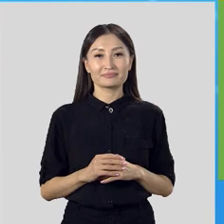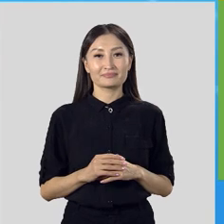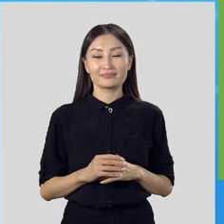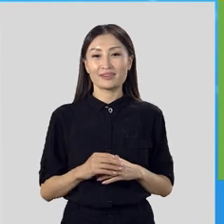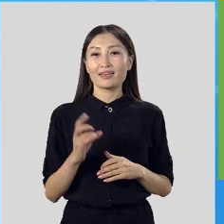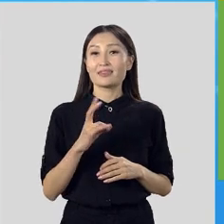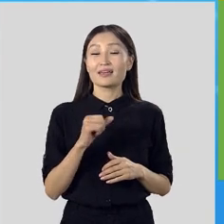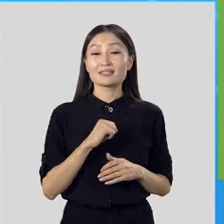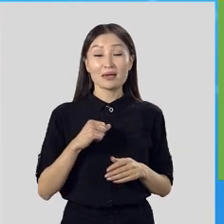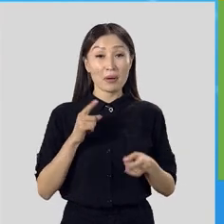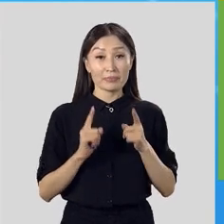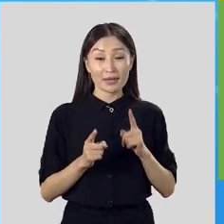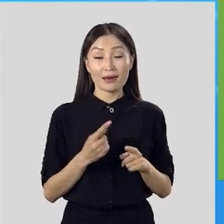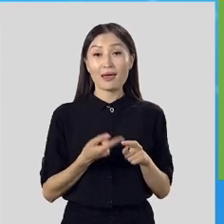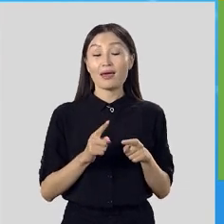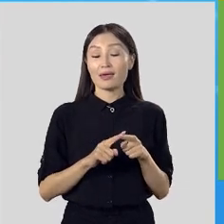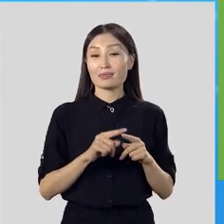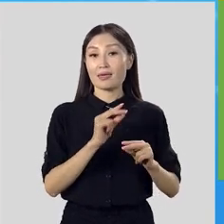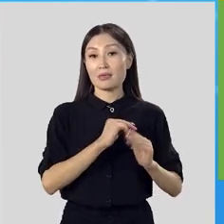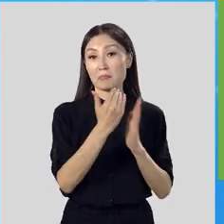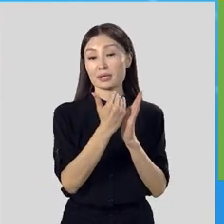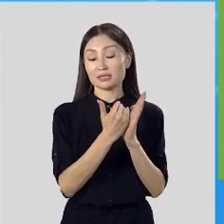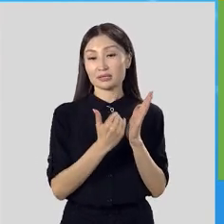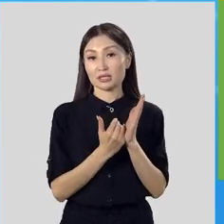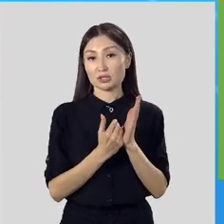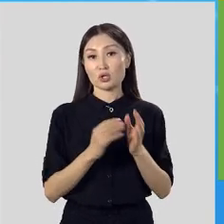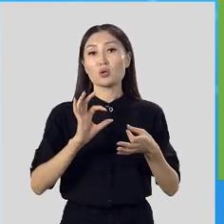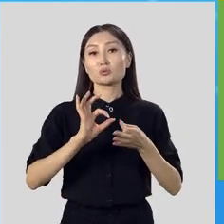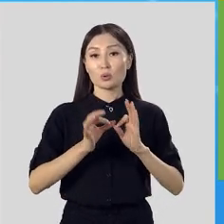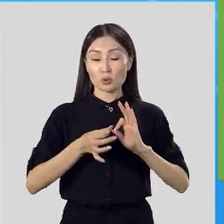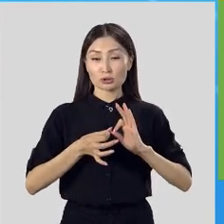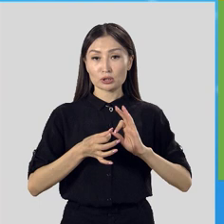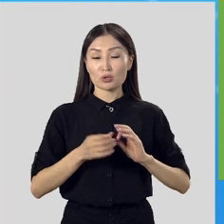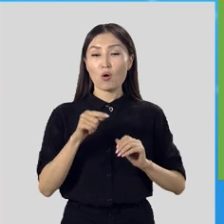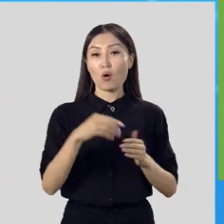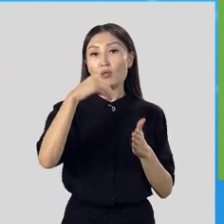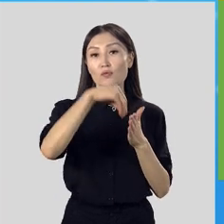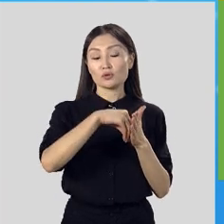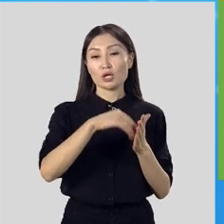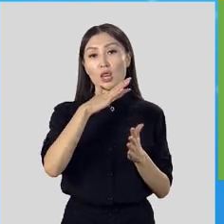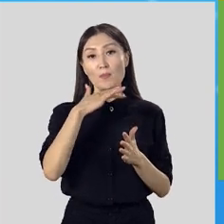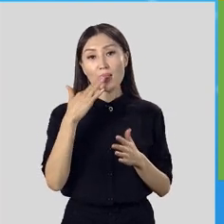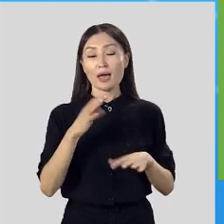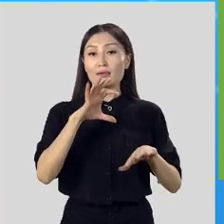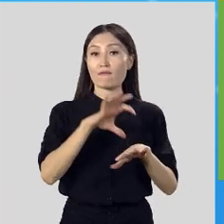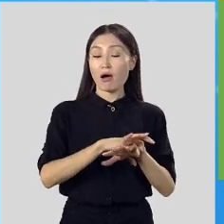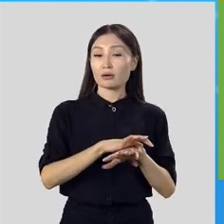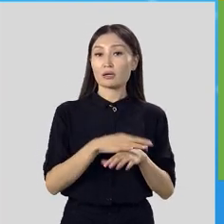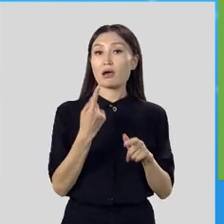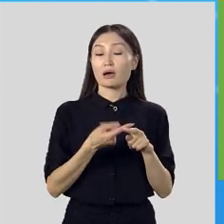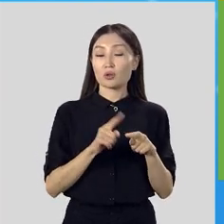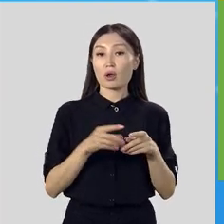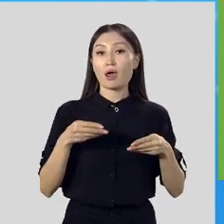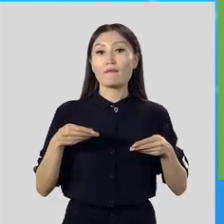белка. На самом деле этот процесс чрезвычайно сложен. Он включает многие факторы,